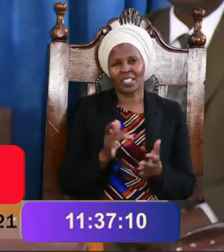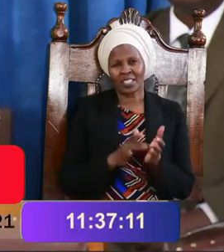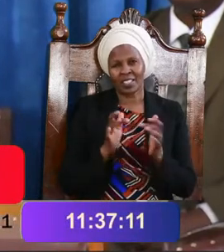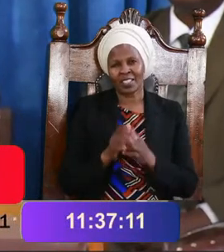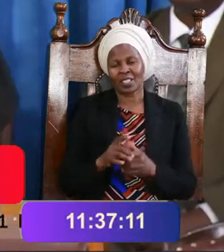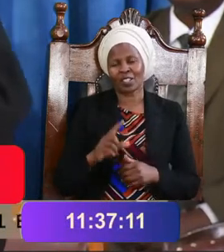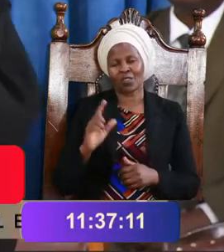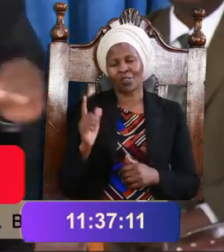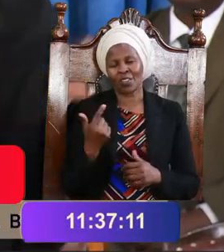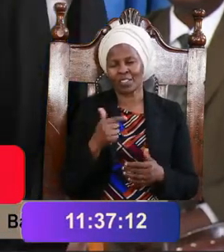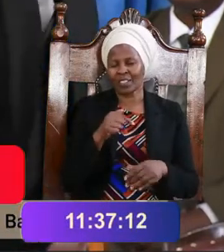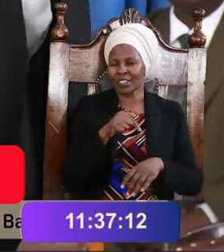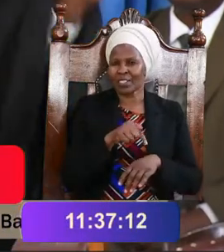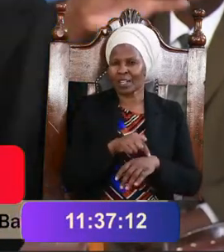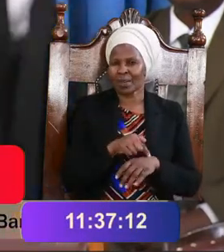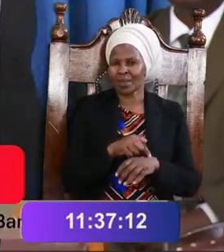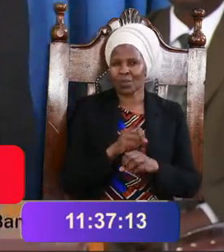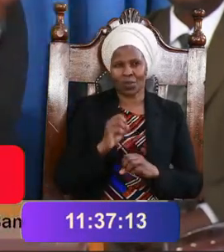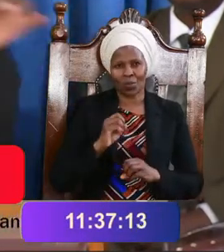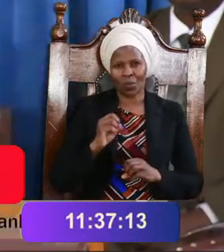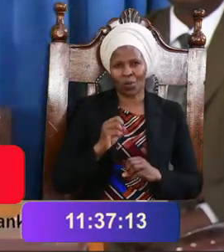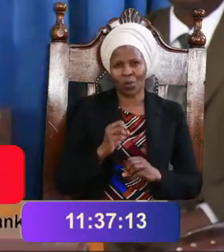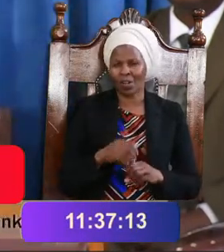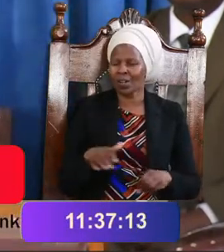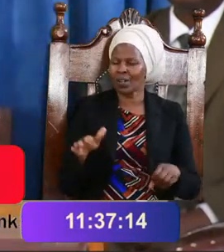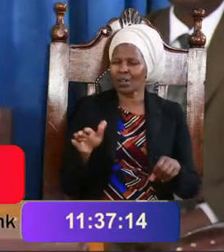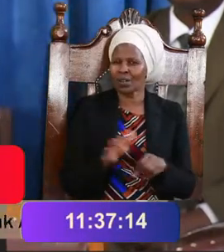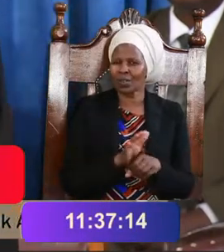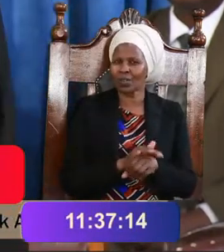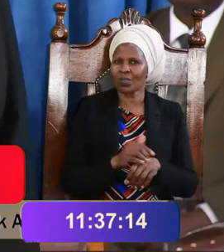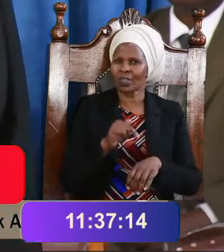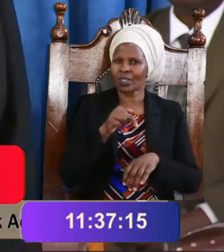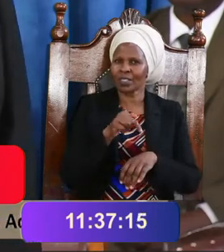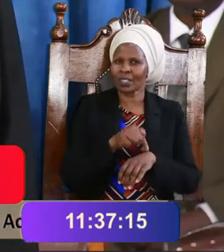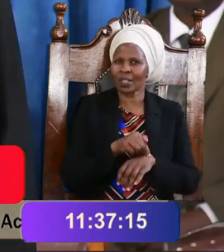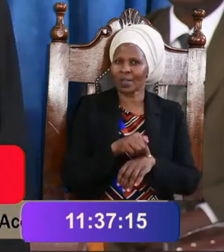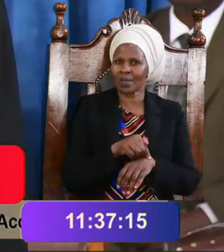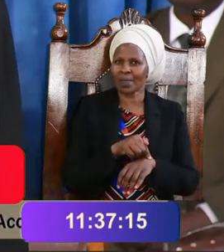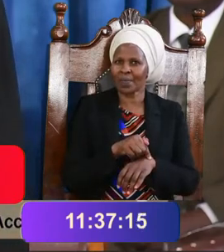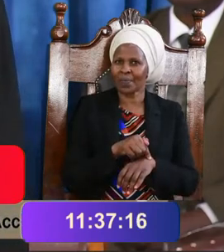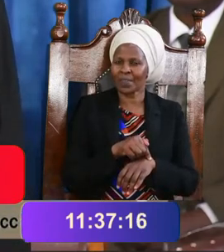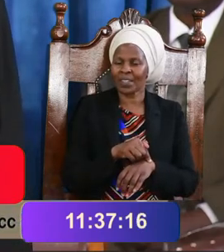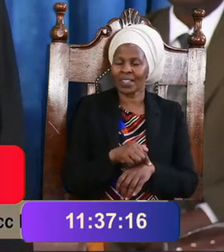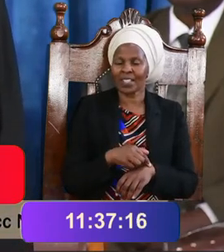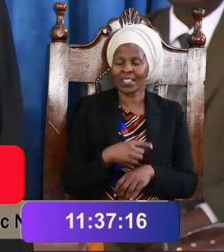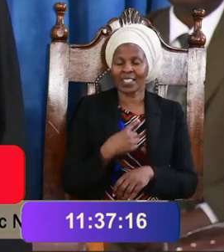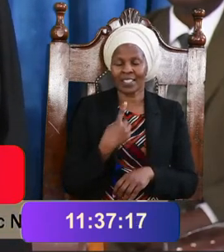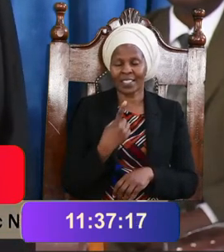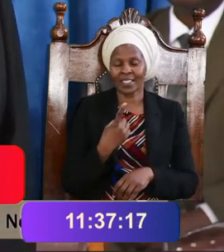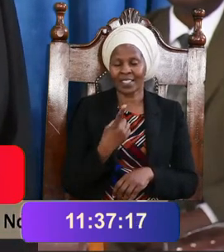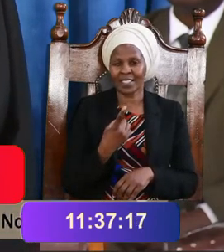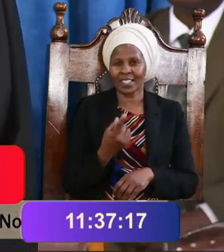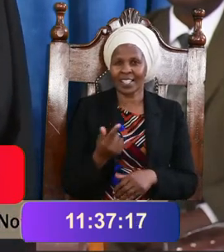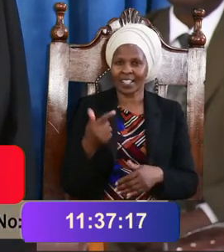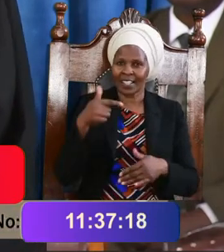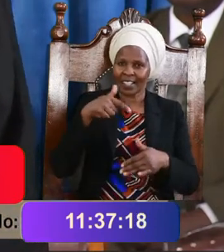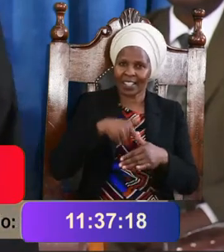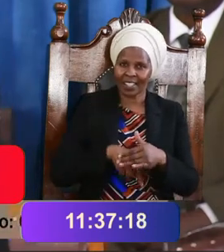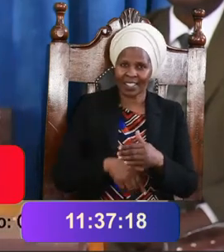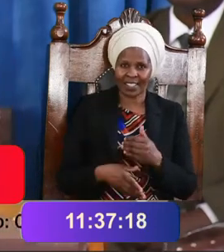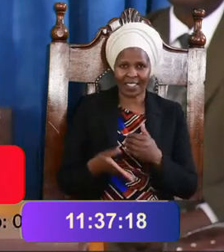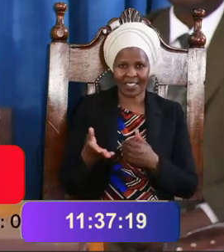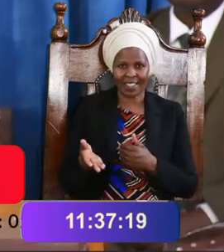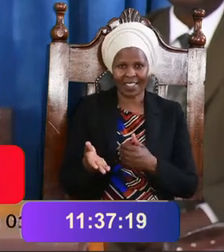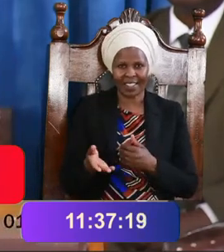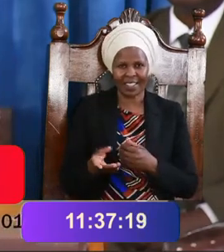kuingia Jerusalem. Alikuwa ameingia Jerusalem mara nyingi. Na kuna dance ilikuwa inaitwa Yerusalema. Mnakumbuka hiyo dance?